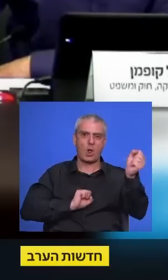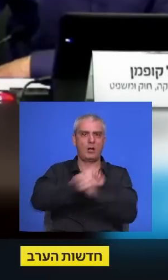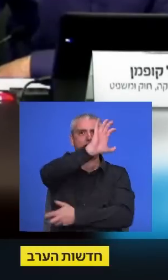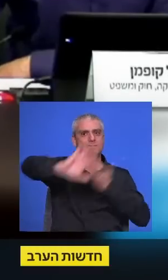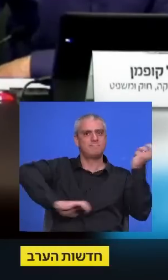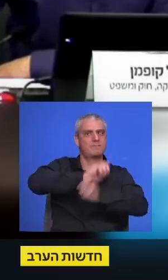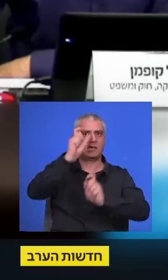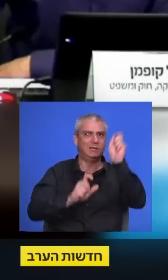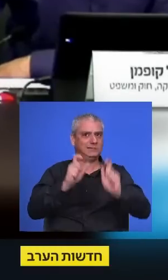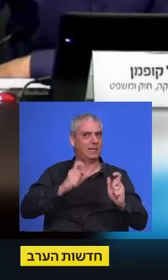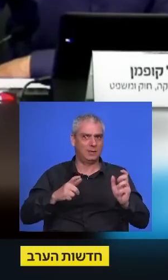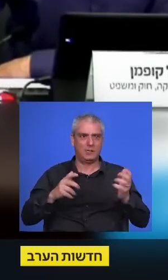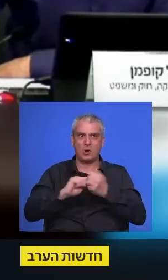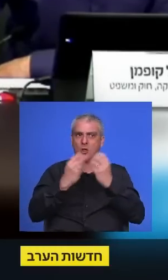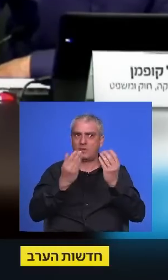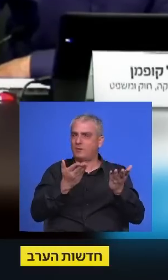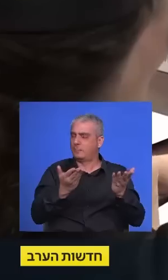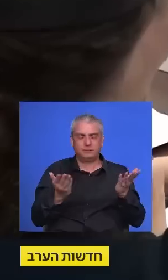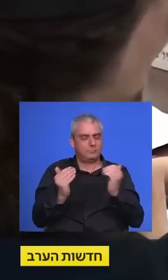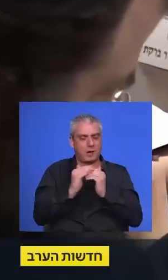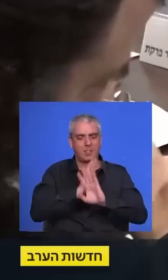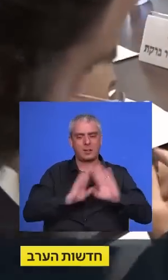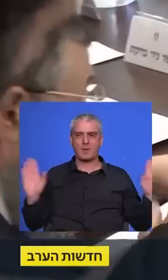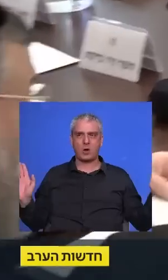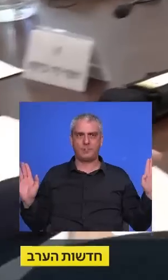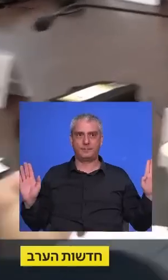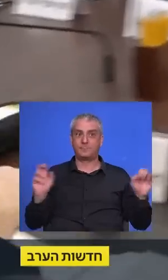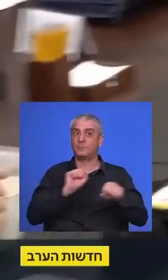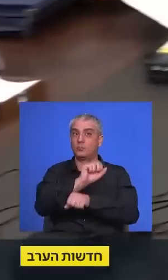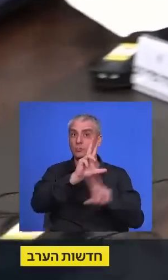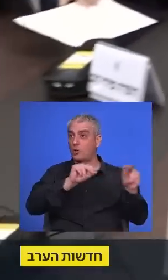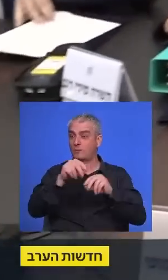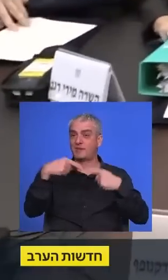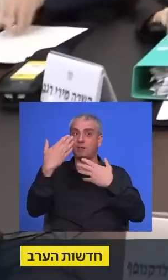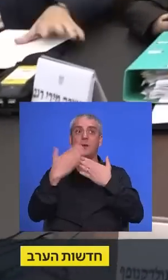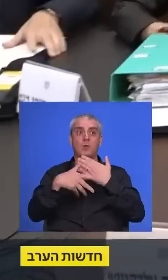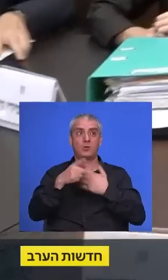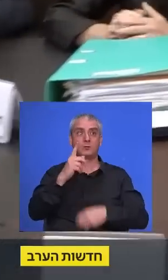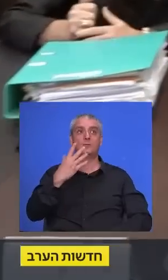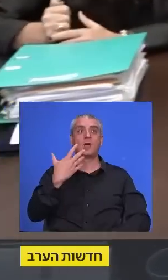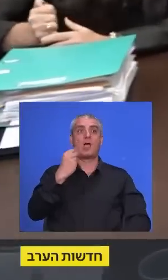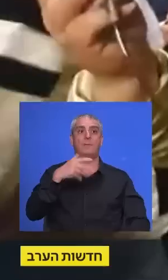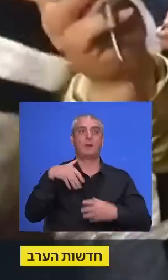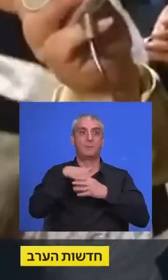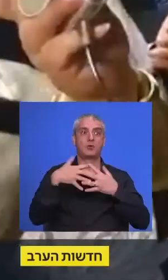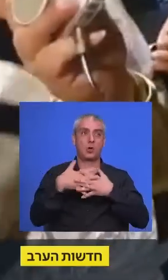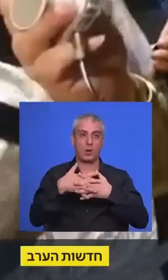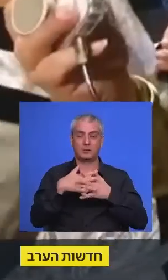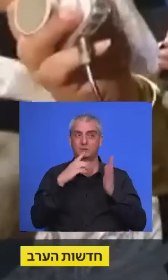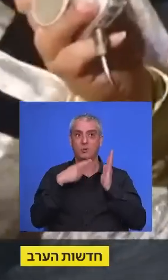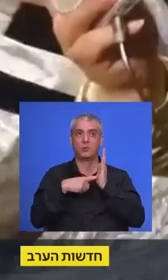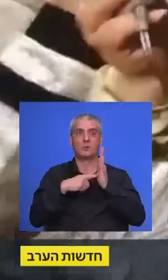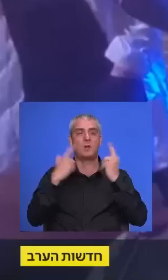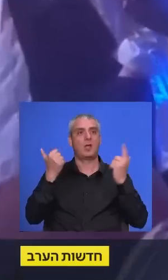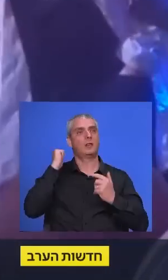לסרבנות או למרי אזרחי או כל הדברים האלו, אין להם מקום. תלונות דומות היו בימים האחרונים לרבים בקואליציה, כך למשל חגגו